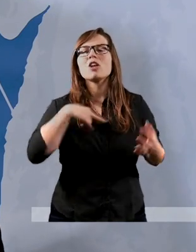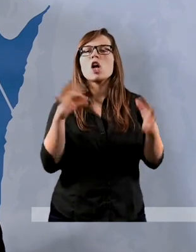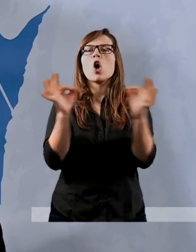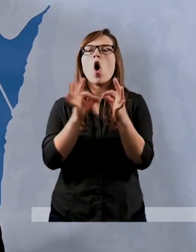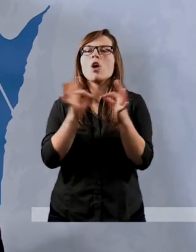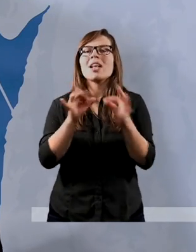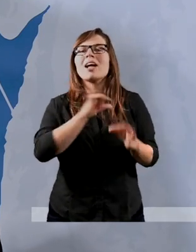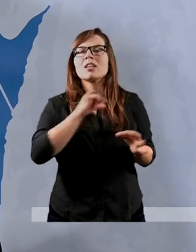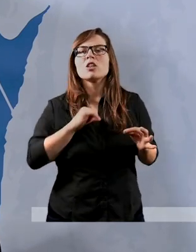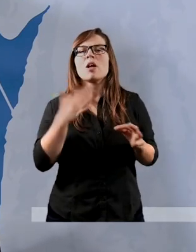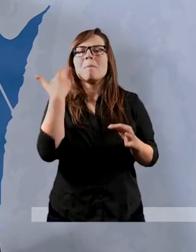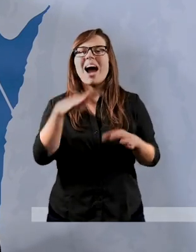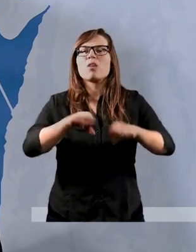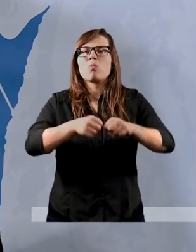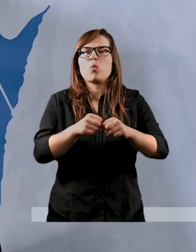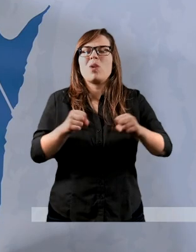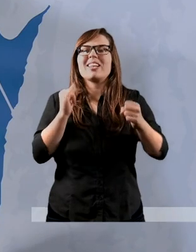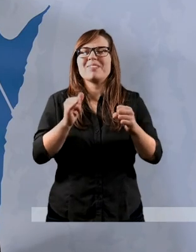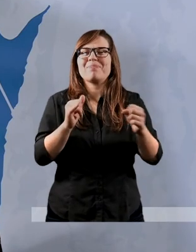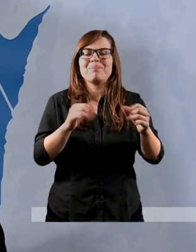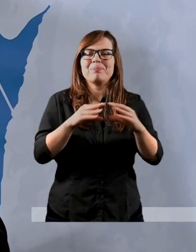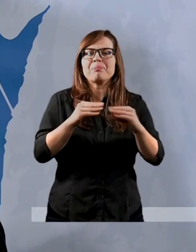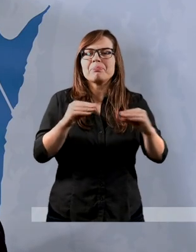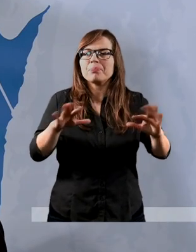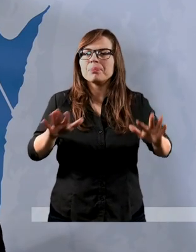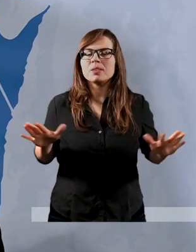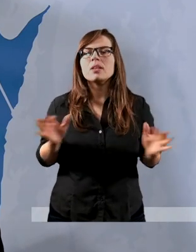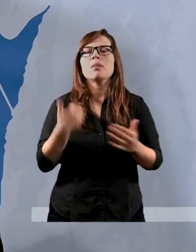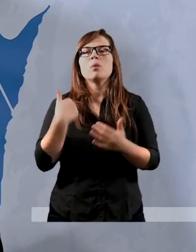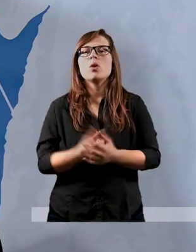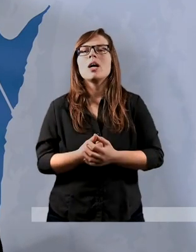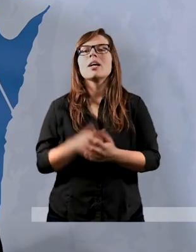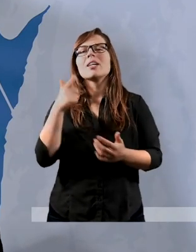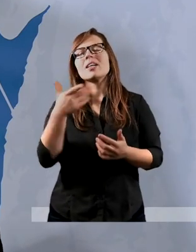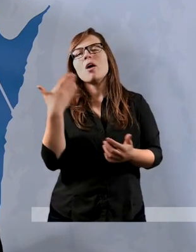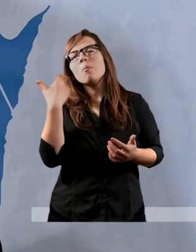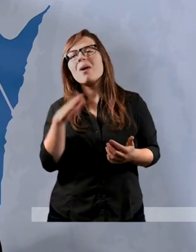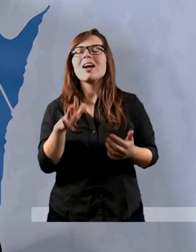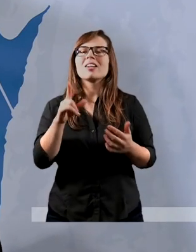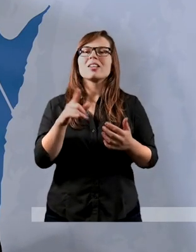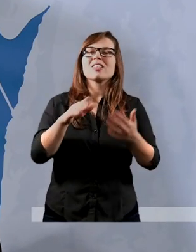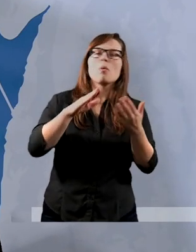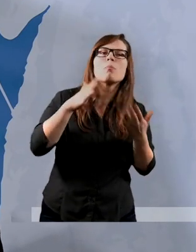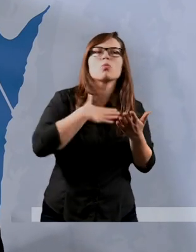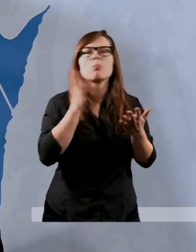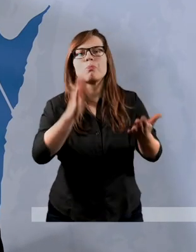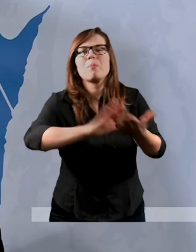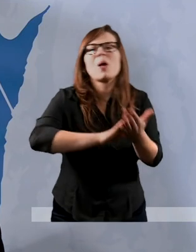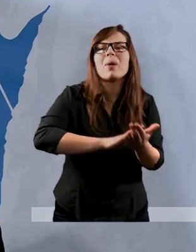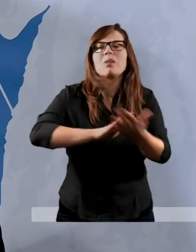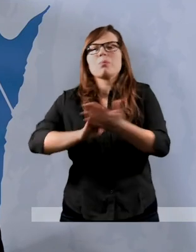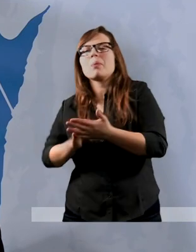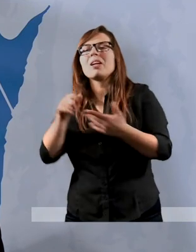kontakty się bardzo psuły. Później musiało trochę czasu minąć, żebyśmy się poprzepraszali